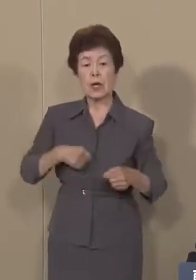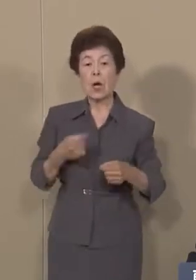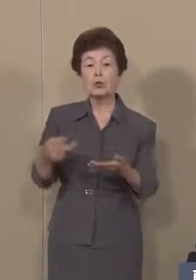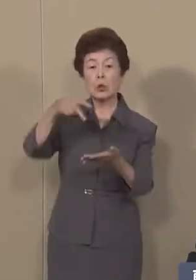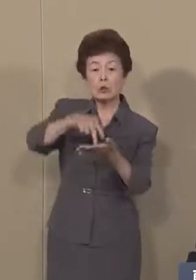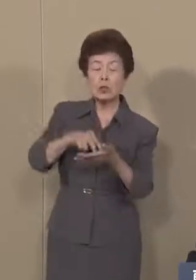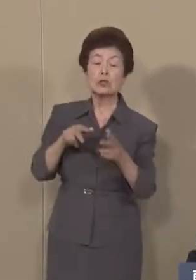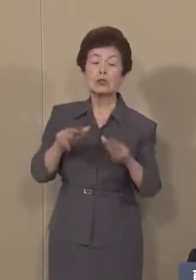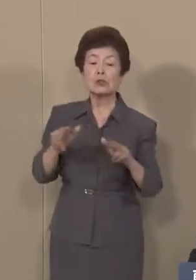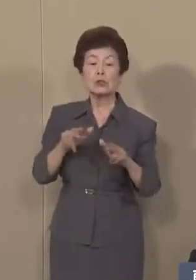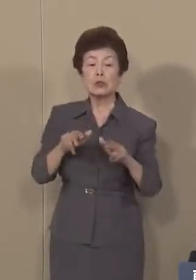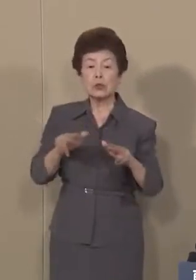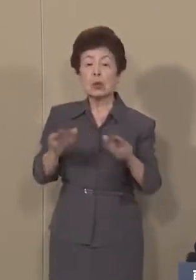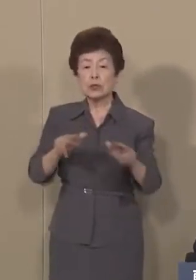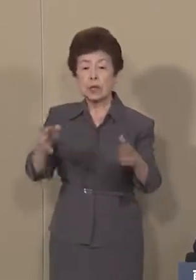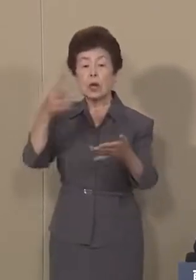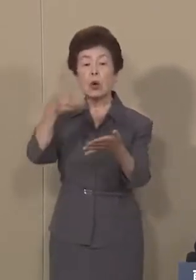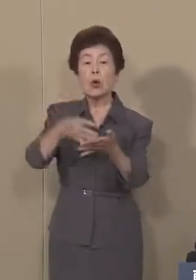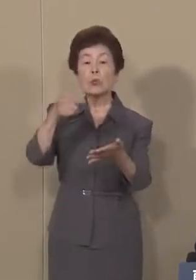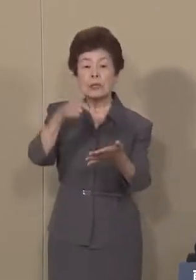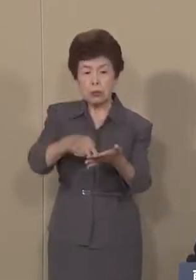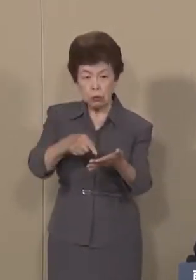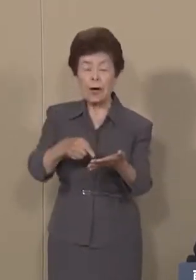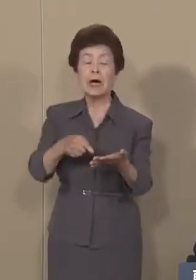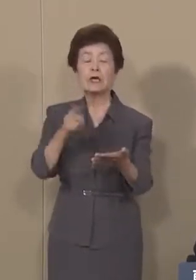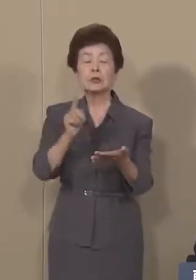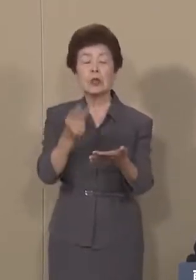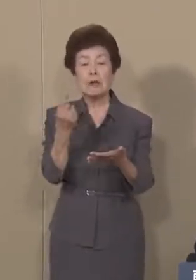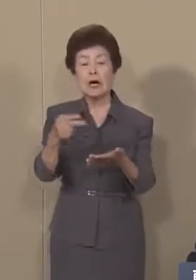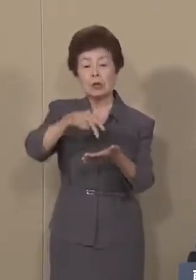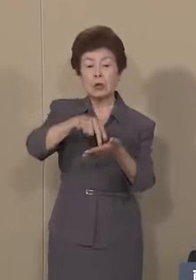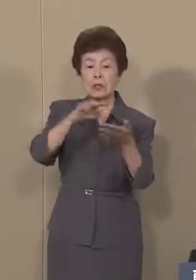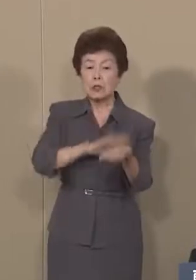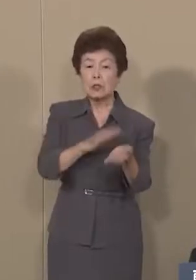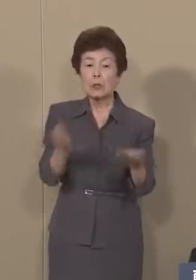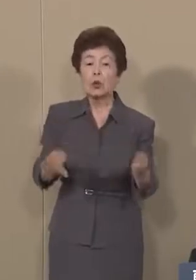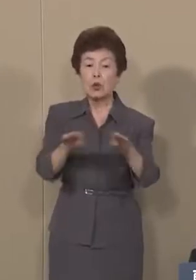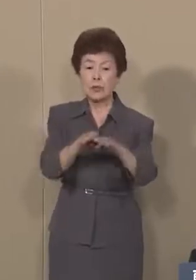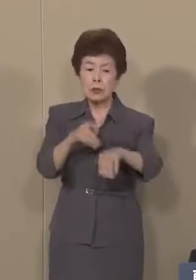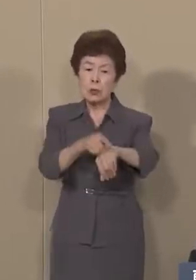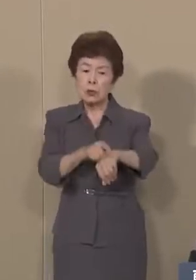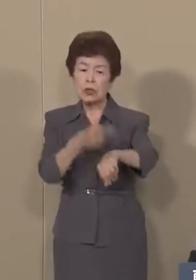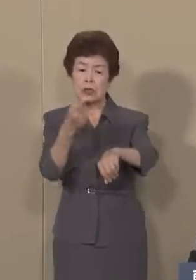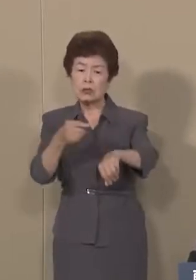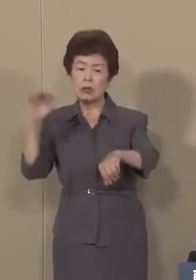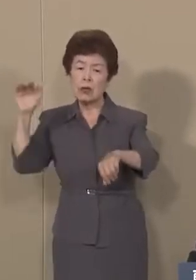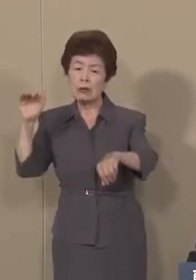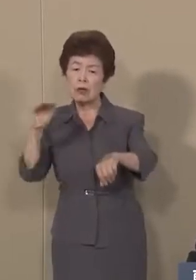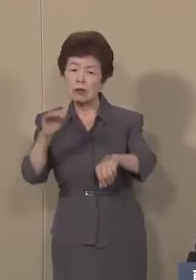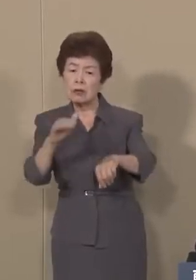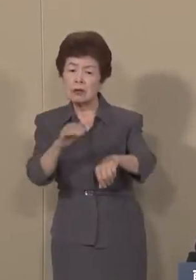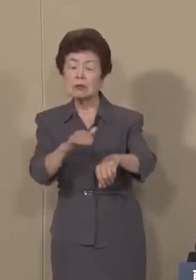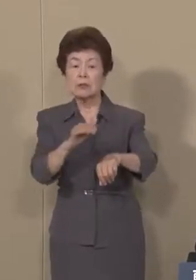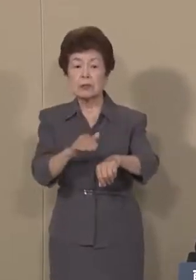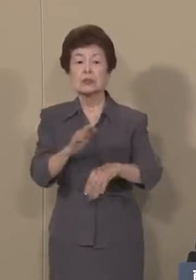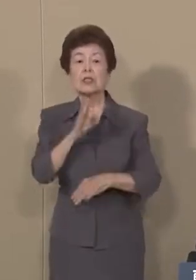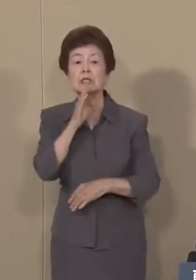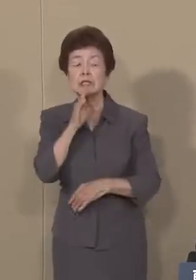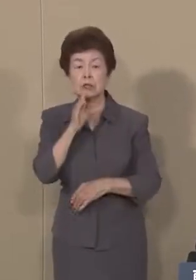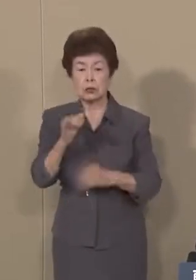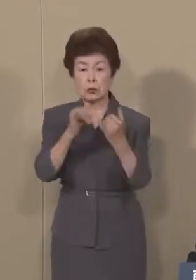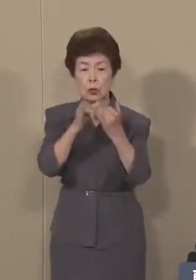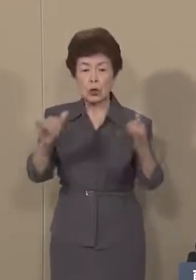法人化は都立病院校舎病院をの質を低下させるとともに事実上の